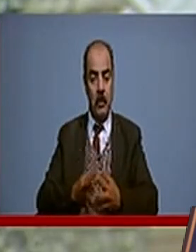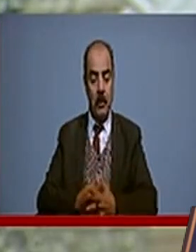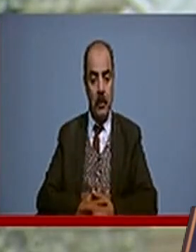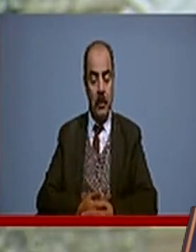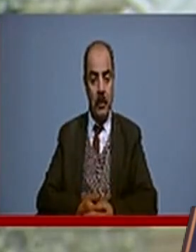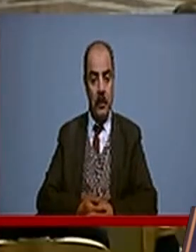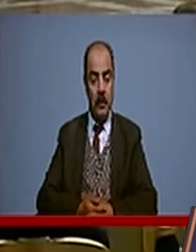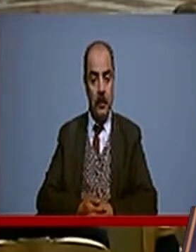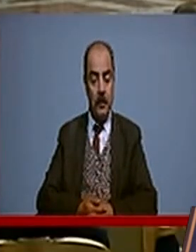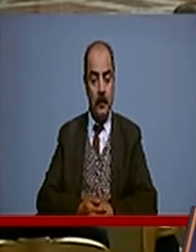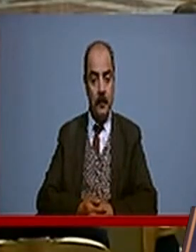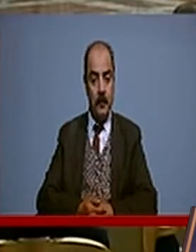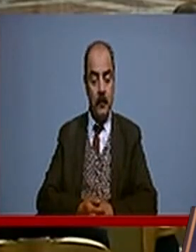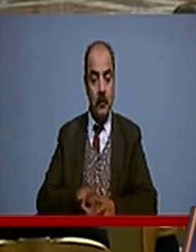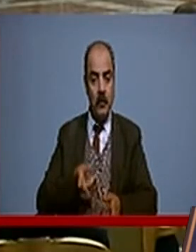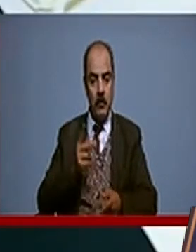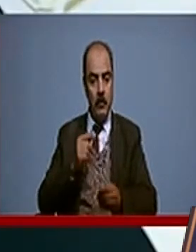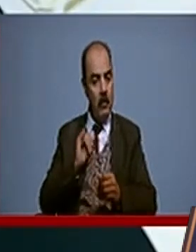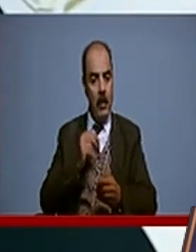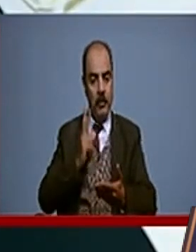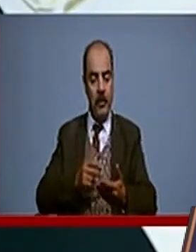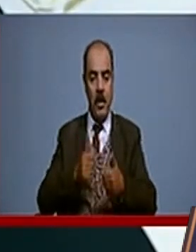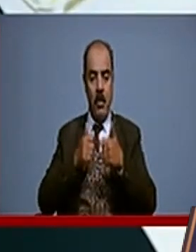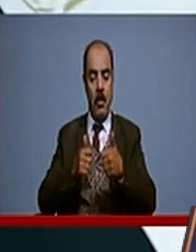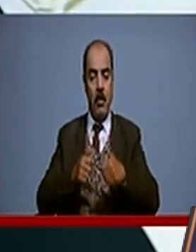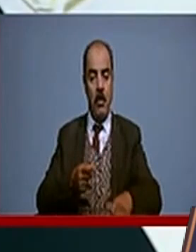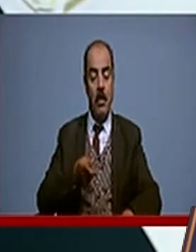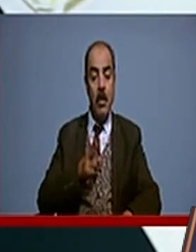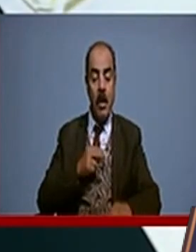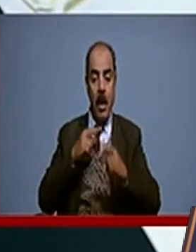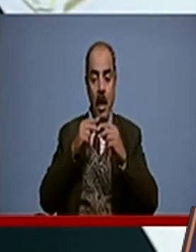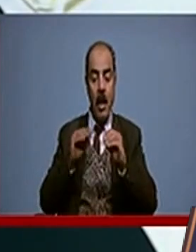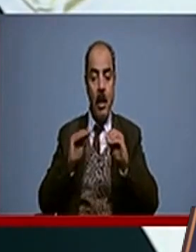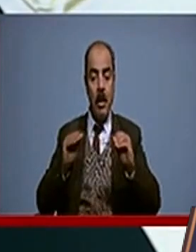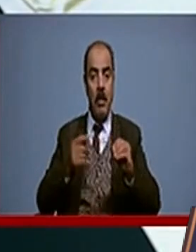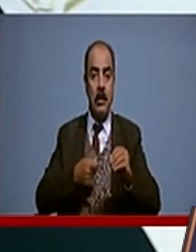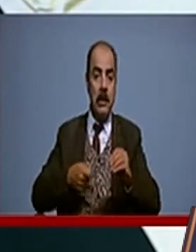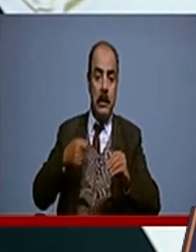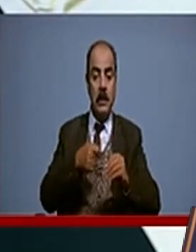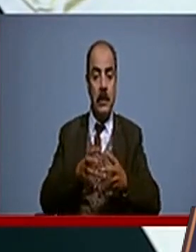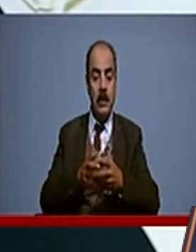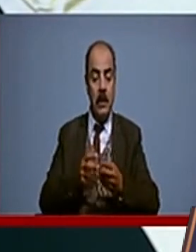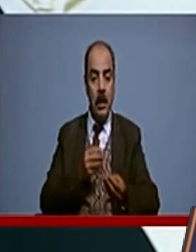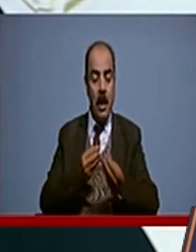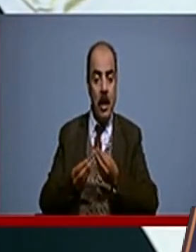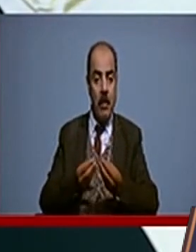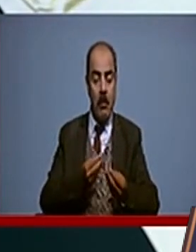وده أمر أنا بسجله دلوقتي. أيضا احنا تحدثنا على موضوعات خاصة ب في منطقتنا